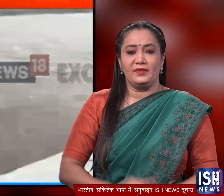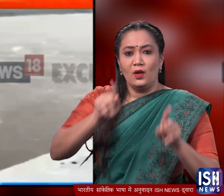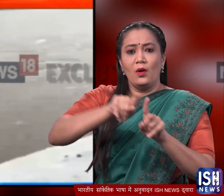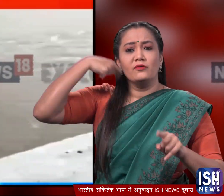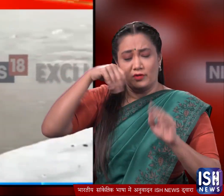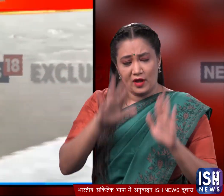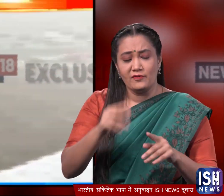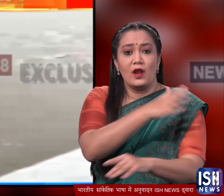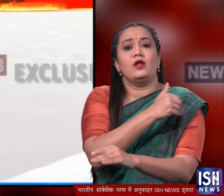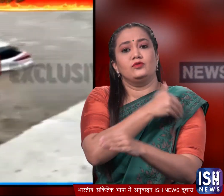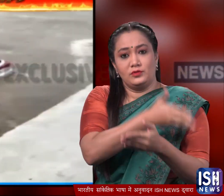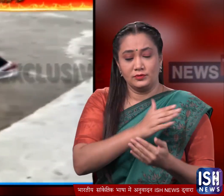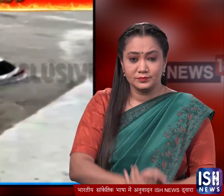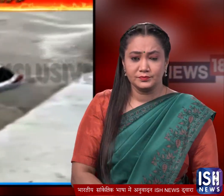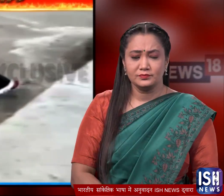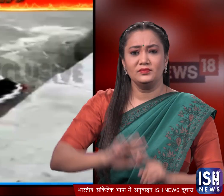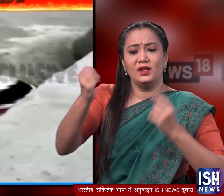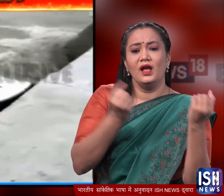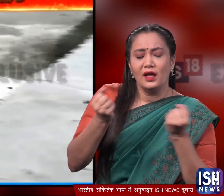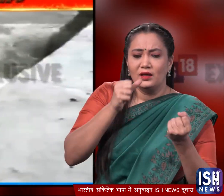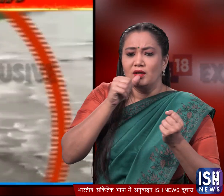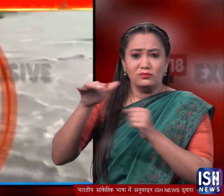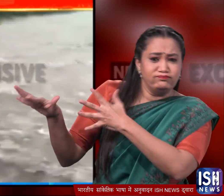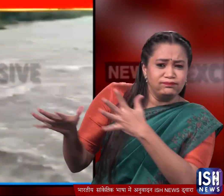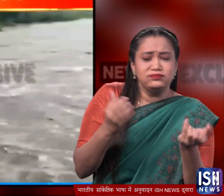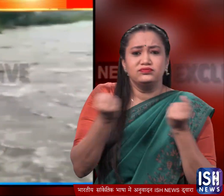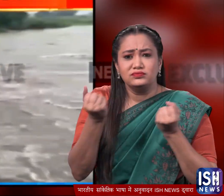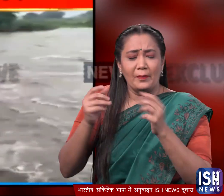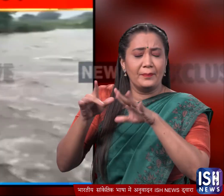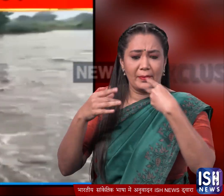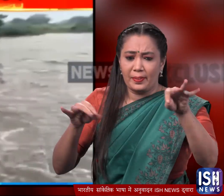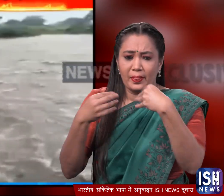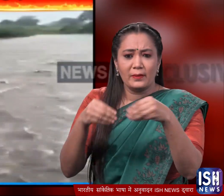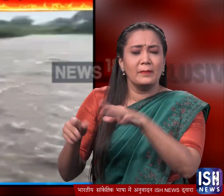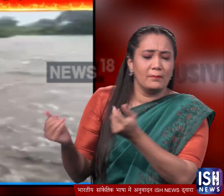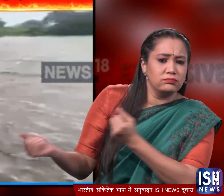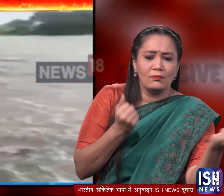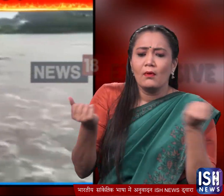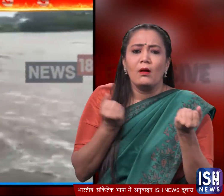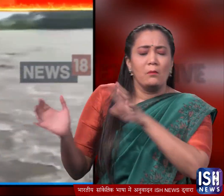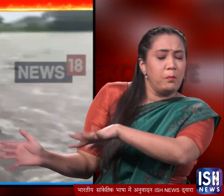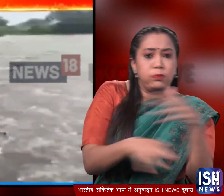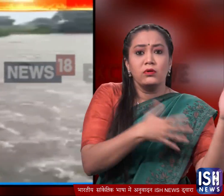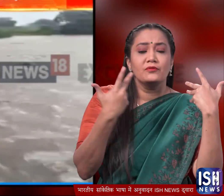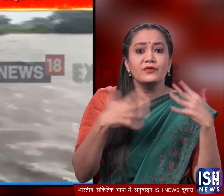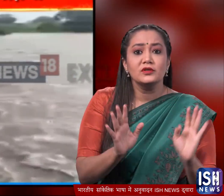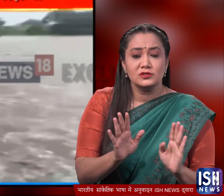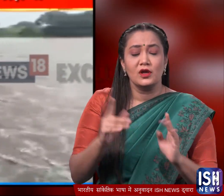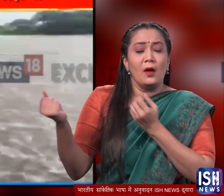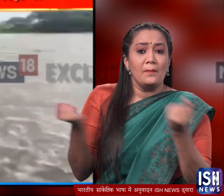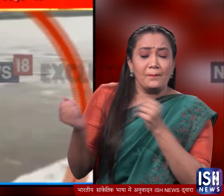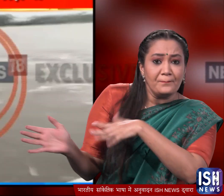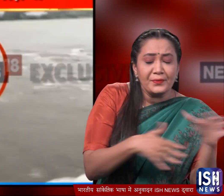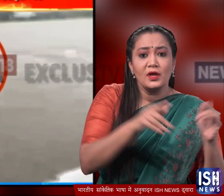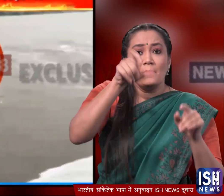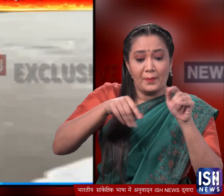जिसकी एक तस्वीर राजकोट से सामने आई। वहां एक कार नदी के तेज बहाव में किसी तिनके की तरह बहती दिखाई दी। बताया गया कि जिस वक्त ये कार पानी की चपेट